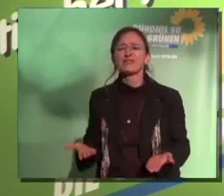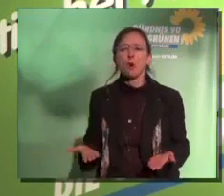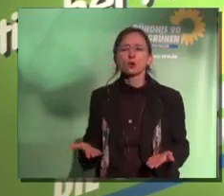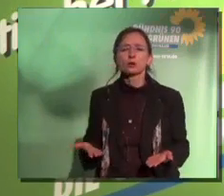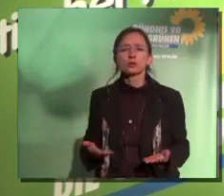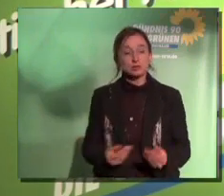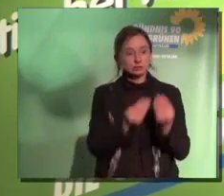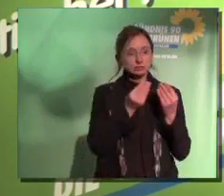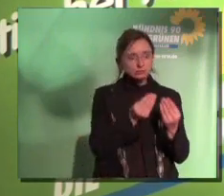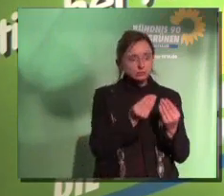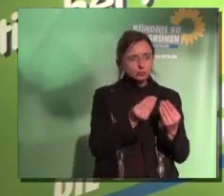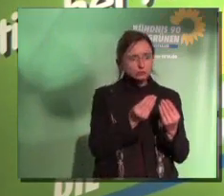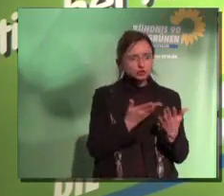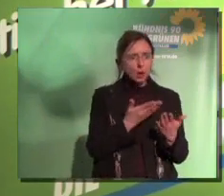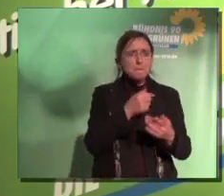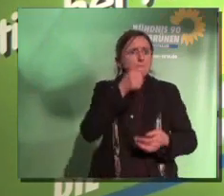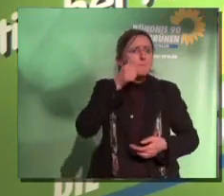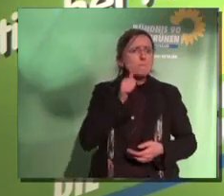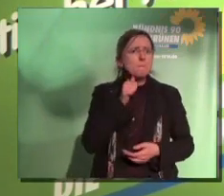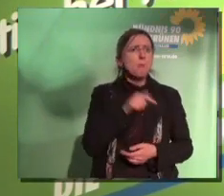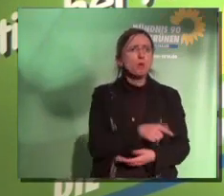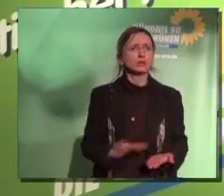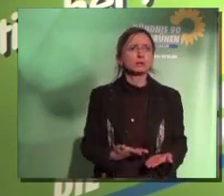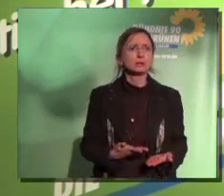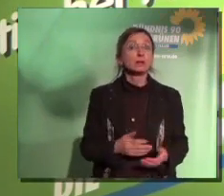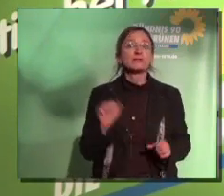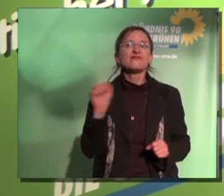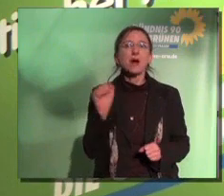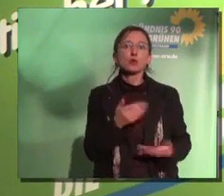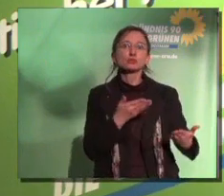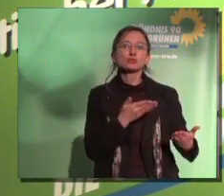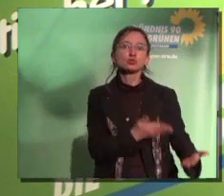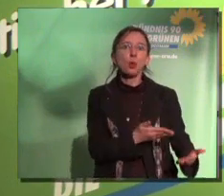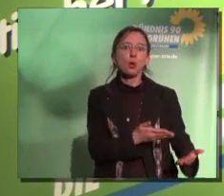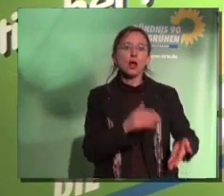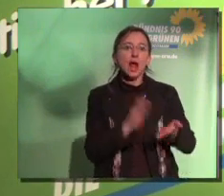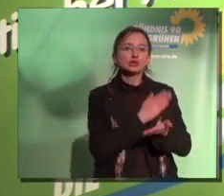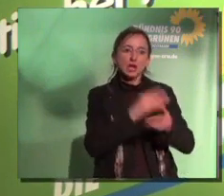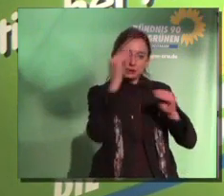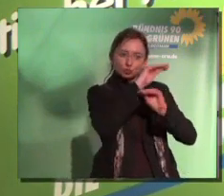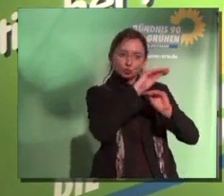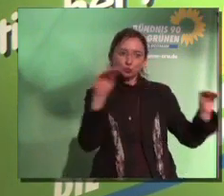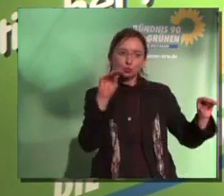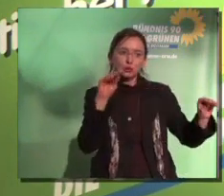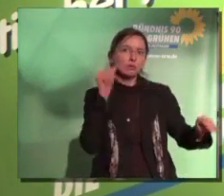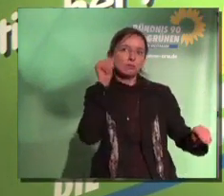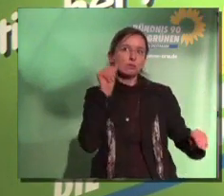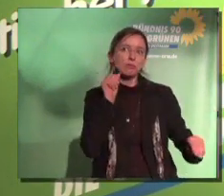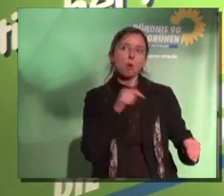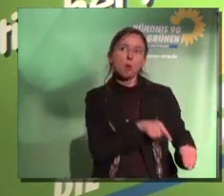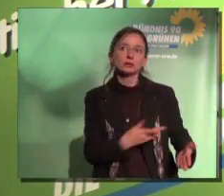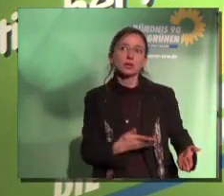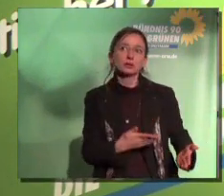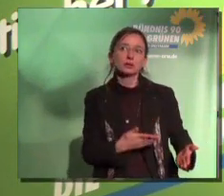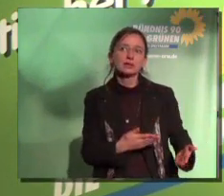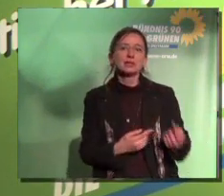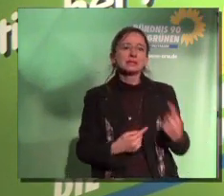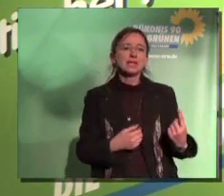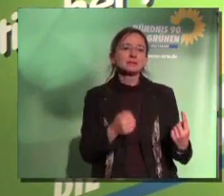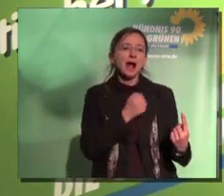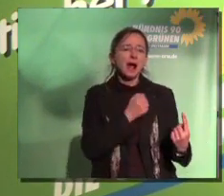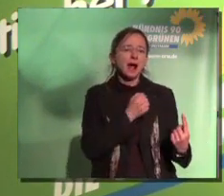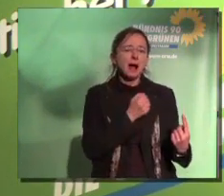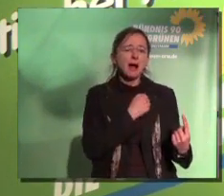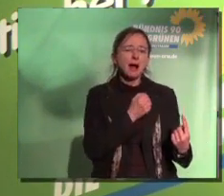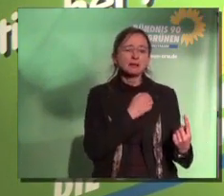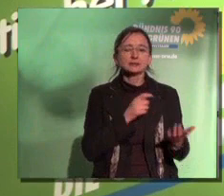Und zwar deshalb, das hat er aus Angst getan. Denn der hat einen ganz großen Gegner. Ja, und den fürchtet